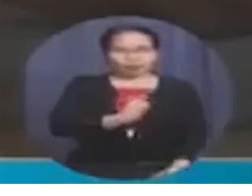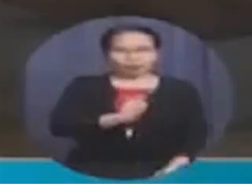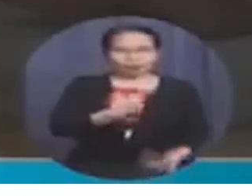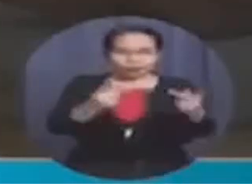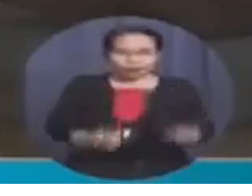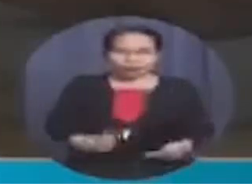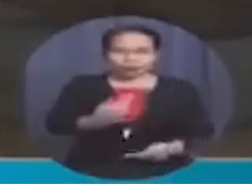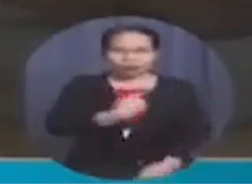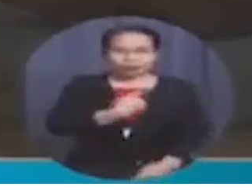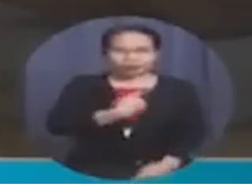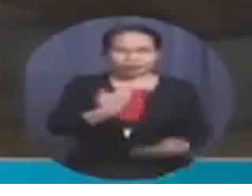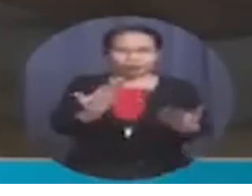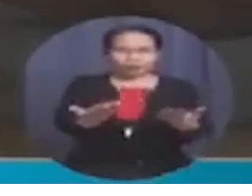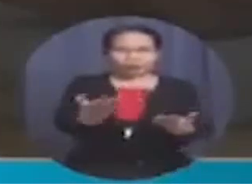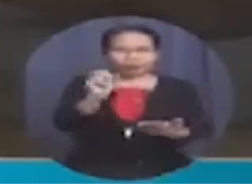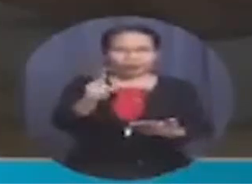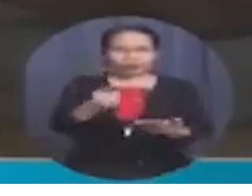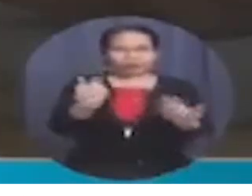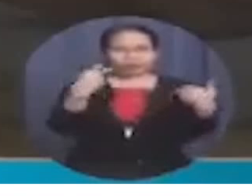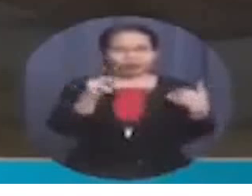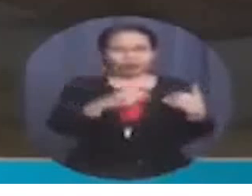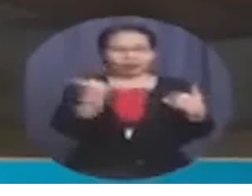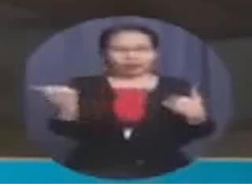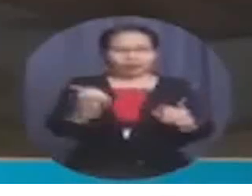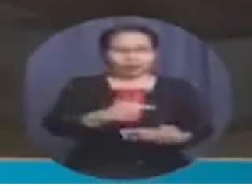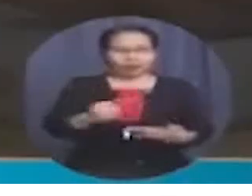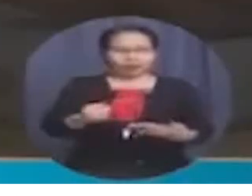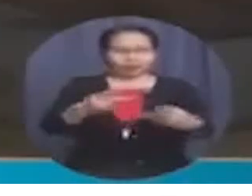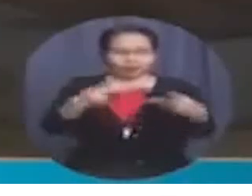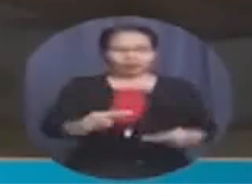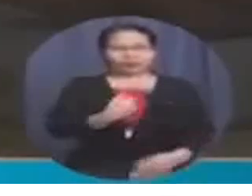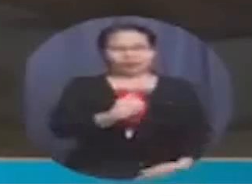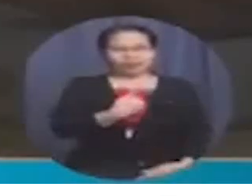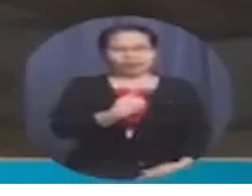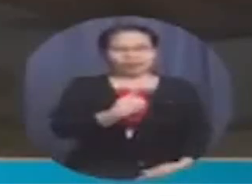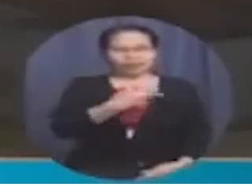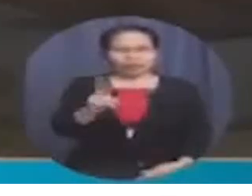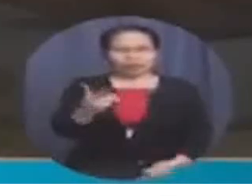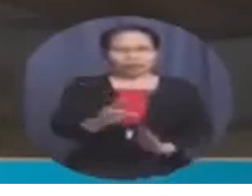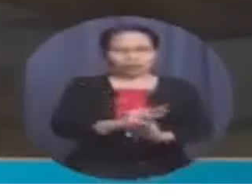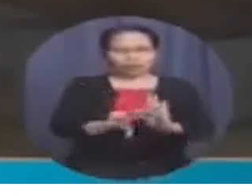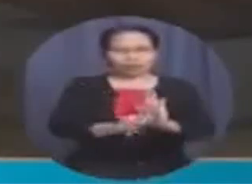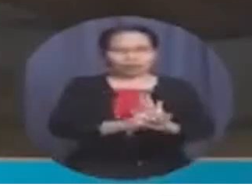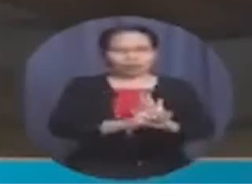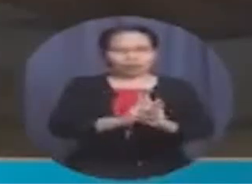have any other gods before me. Ayan. Ang pangalawang utos,